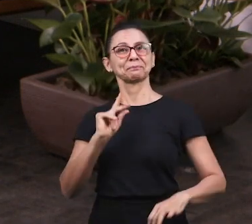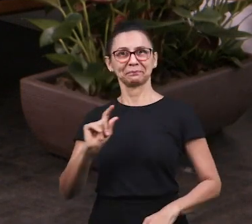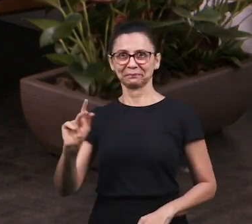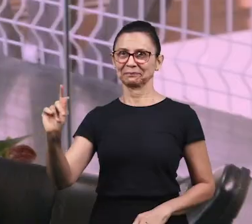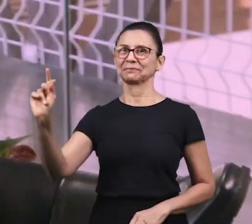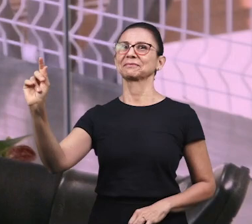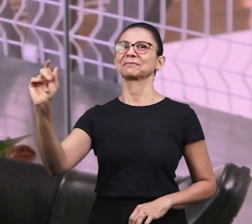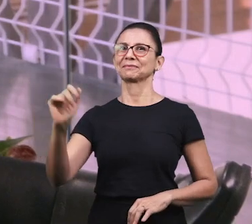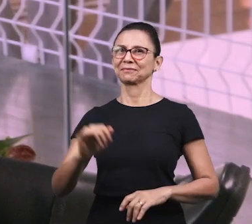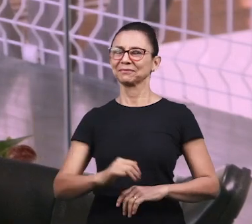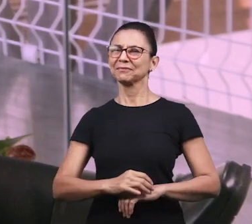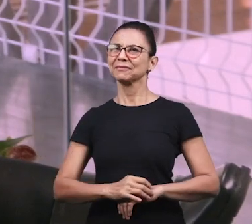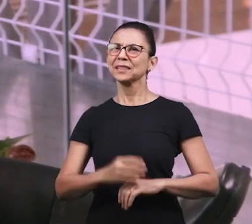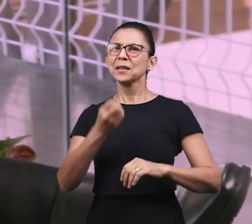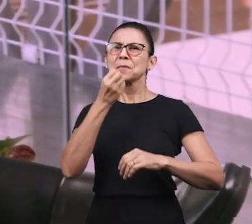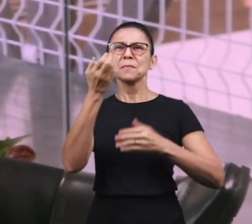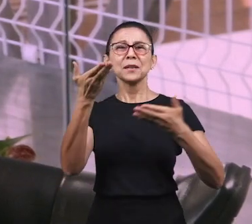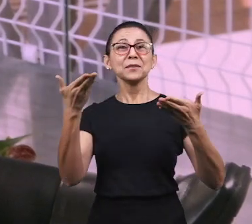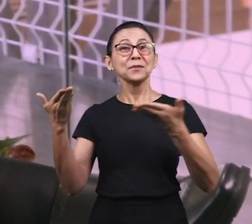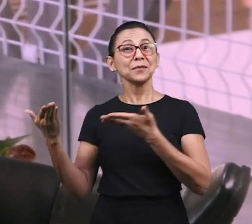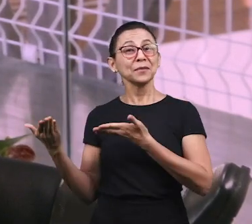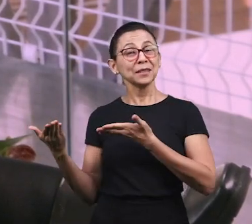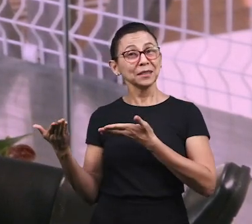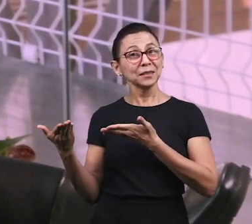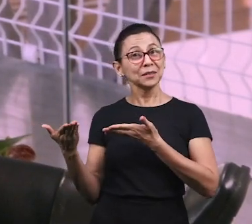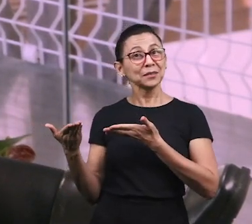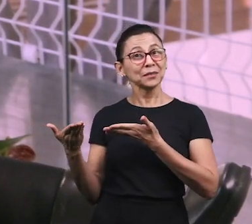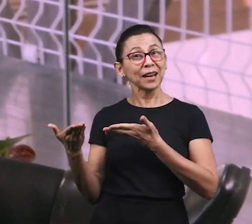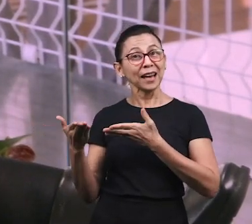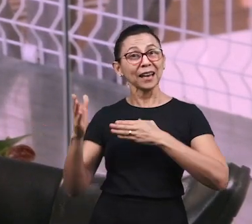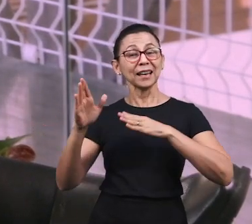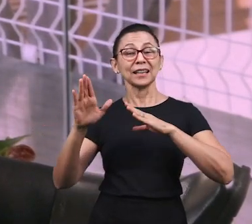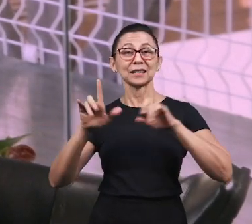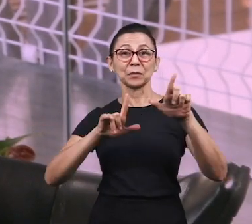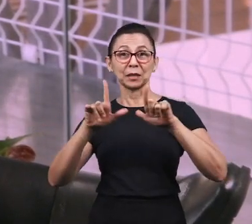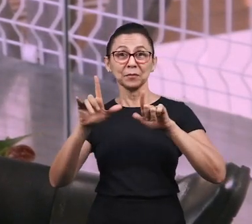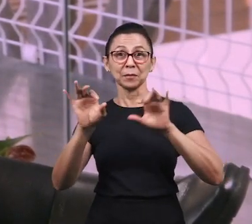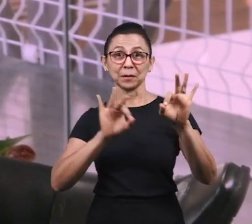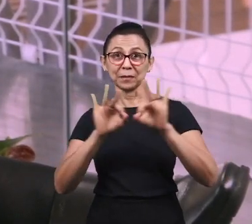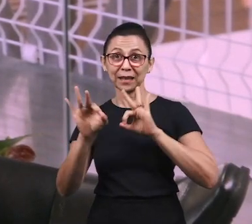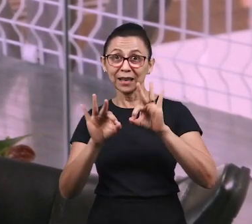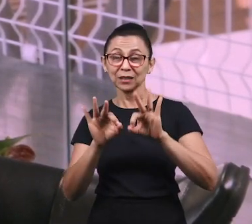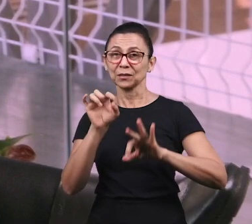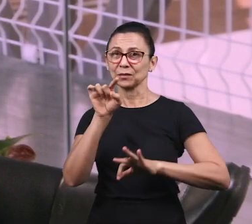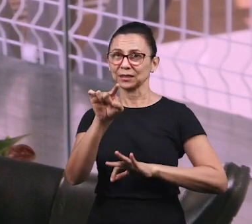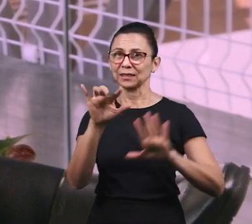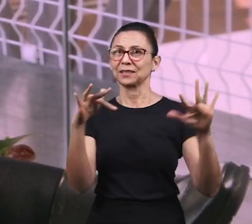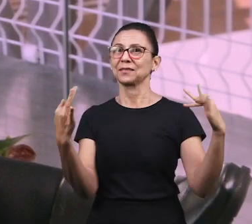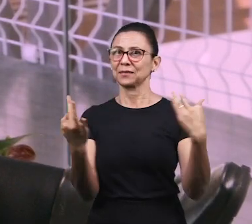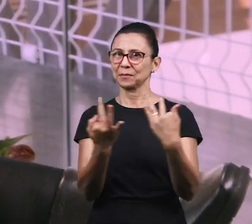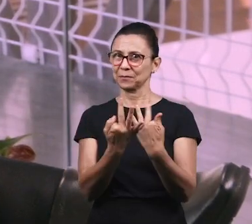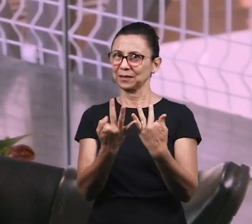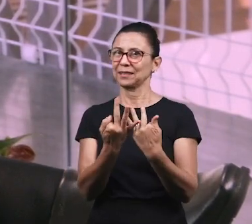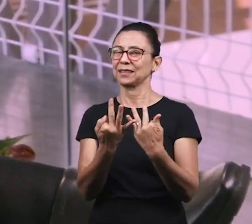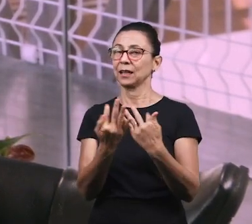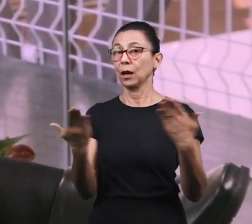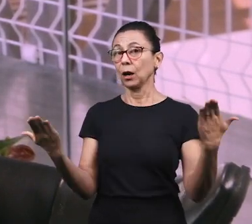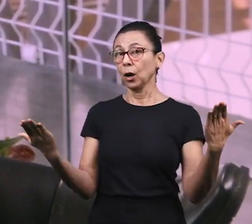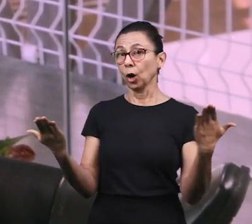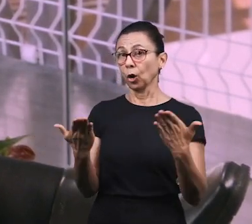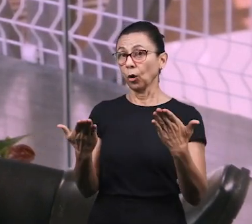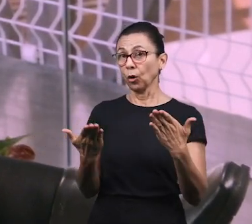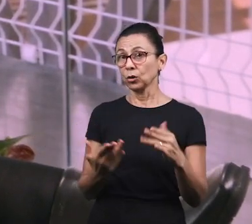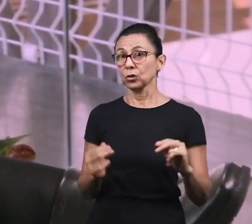annonçant l'évangile éternel. Soyez bienvenus à cette programmation qui est préparée spécialement pour vous et pour toute votre famille. Et dans le